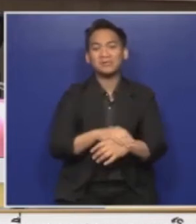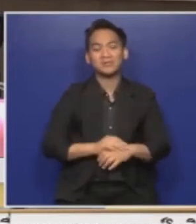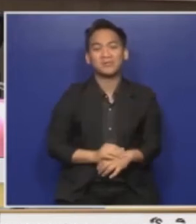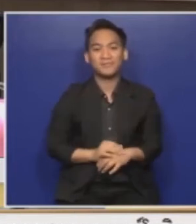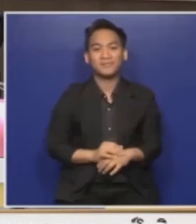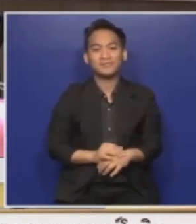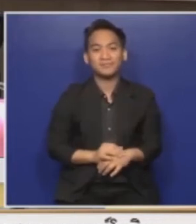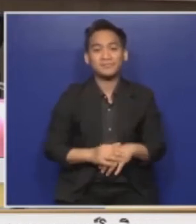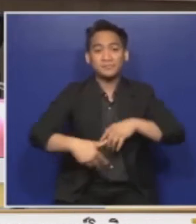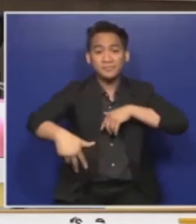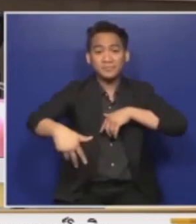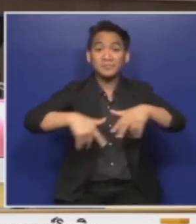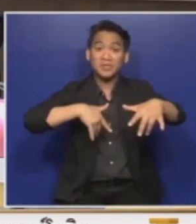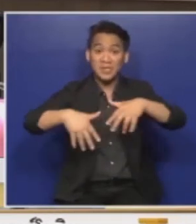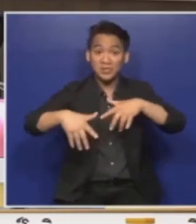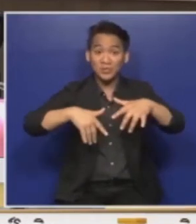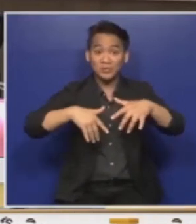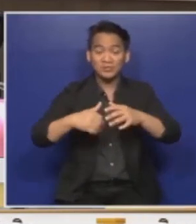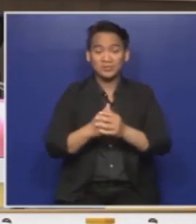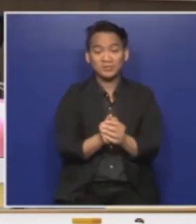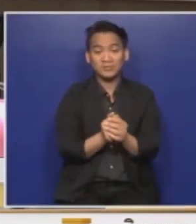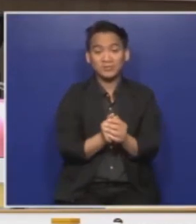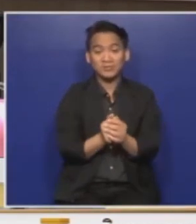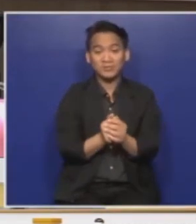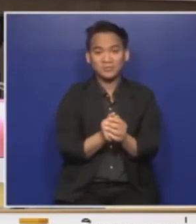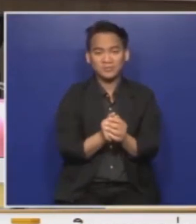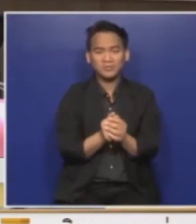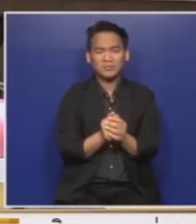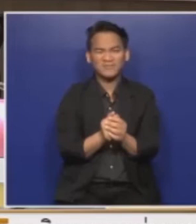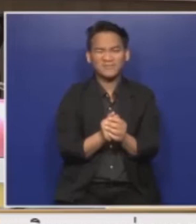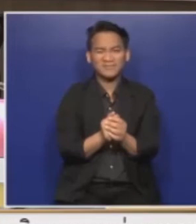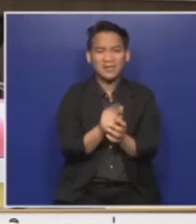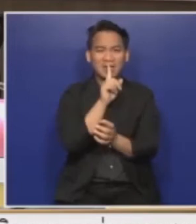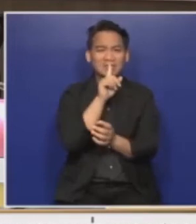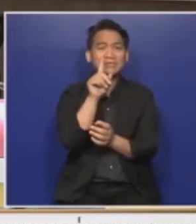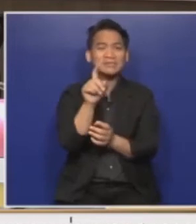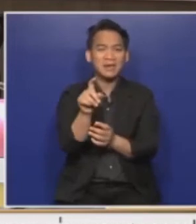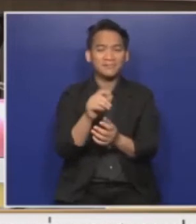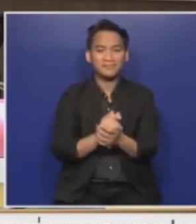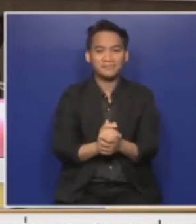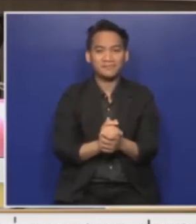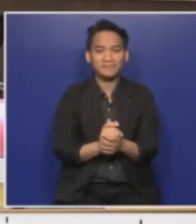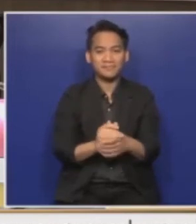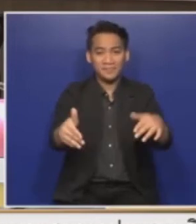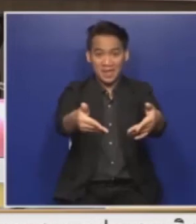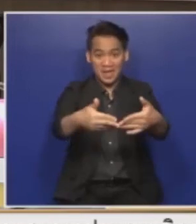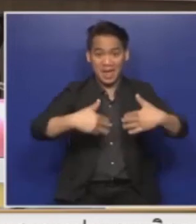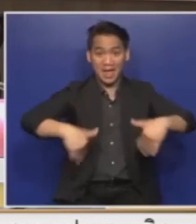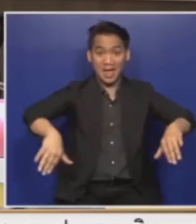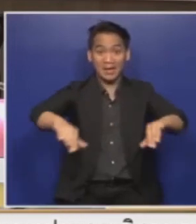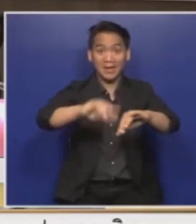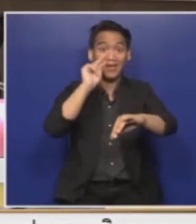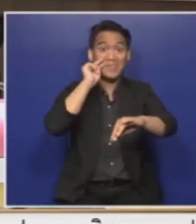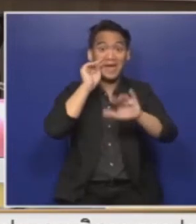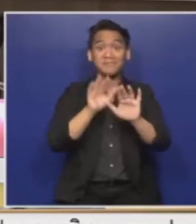พี่น้องได้ขอทราบความคืบหน้านะครับอ่ะการสร้างอ่างเก็บน้ำห้วยบงนะครับ